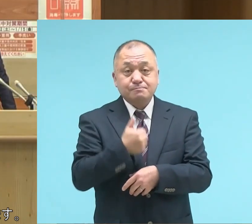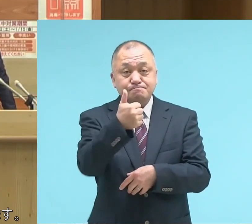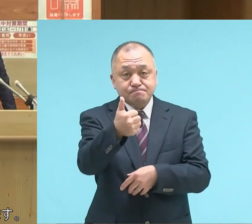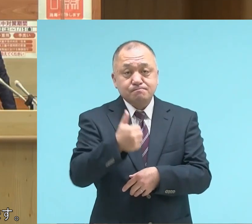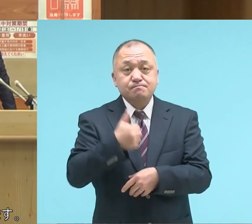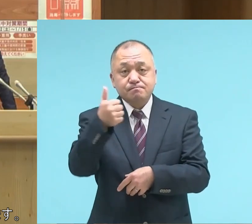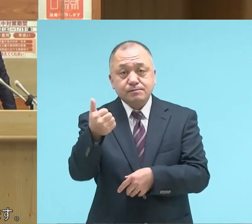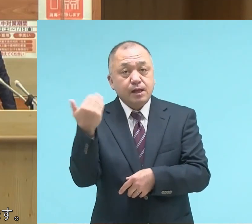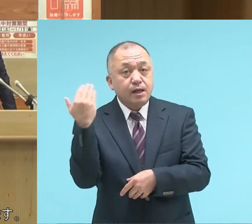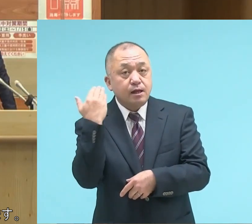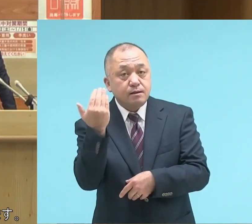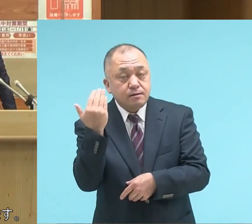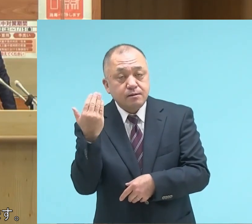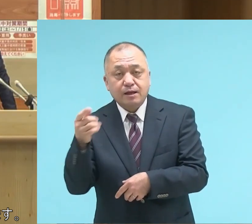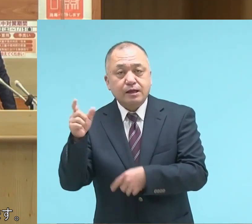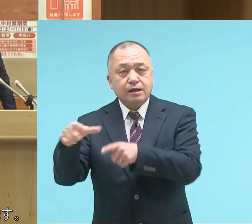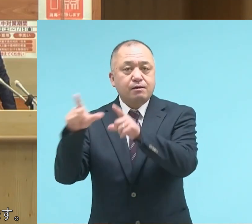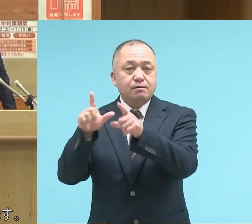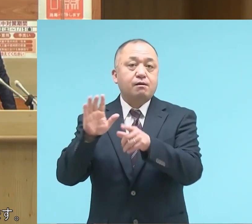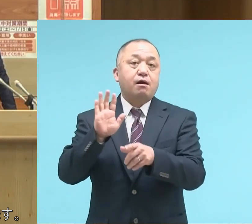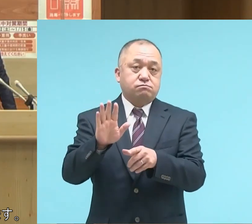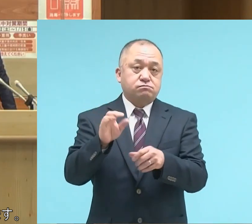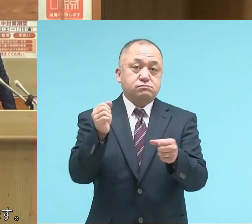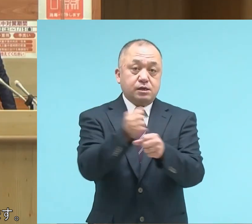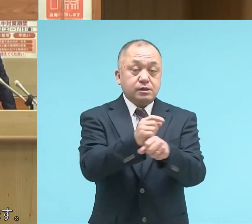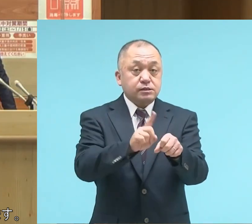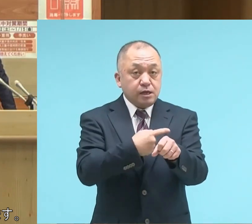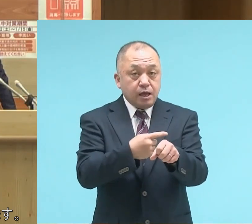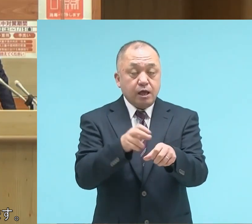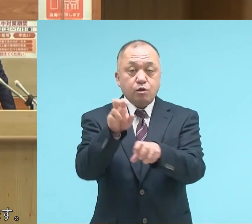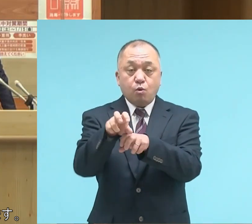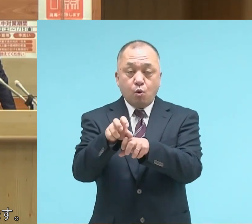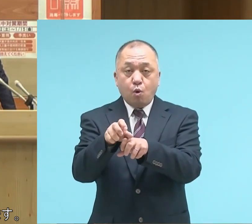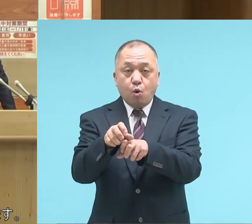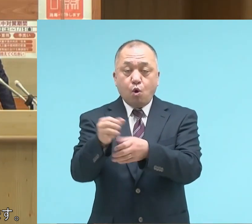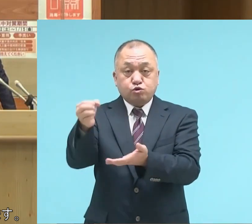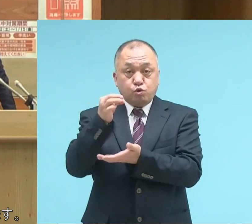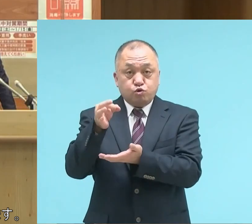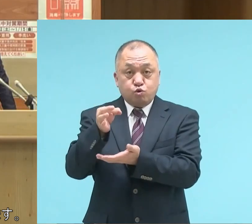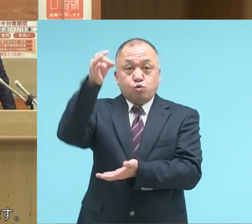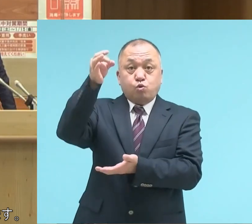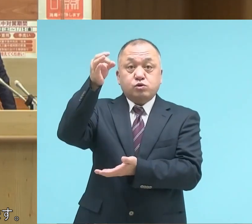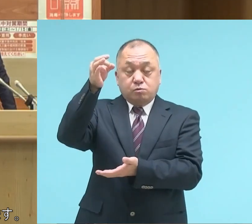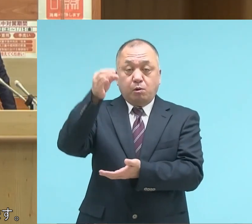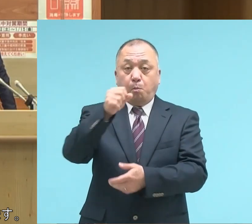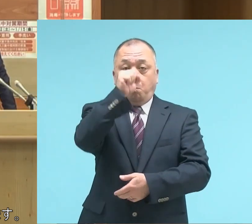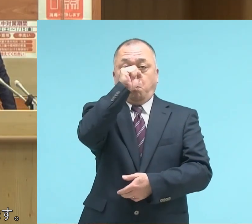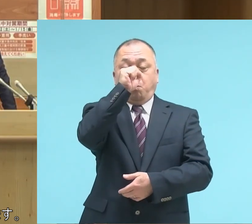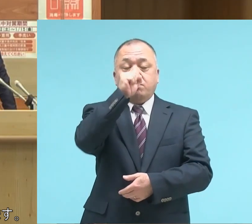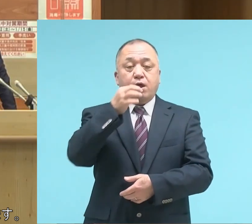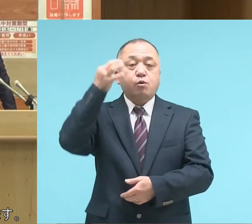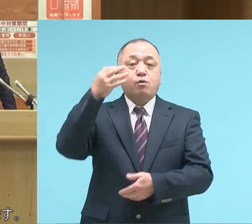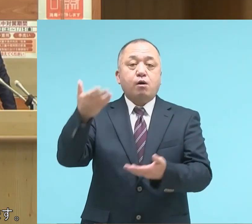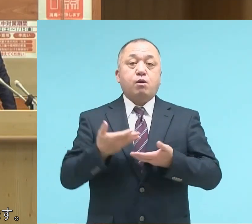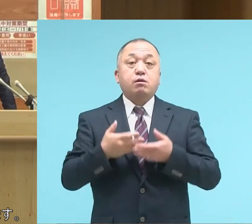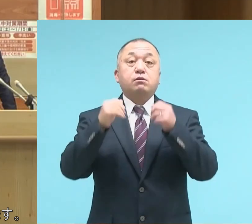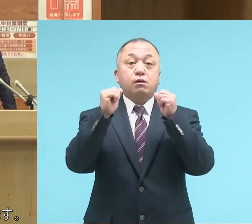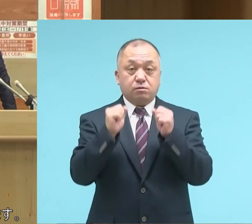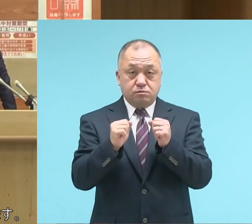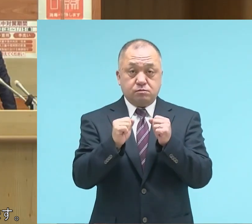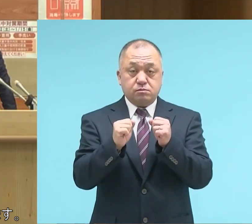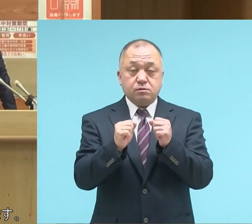が、生産性や農業所得の向上などに寄与しているということで、大変高い評価をいただいておりまして、市町村、